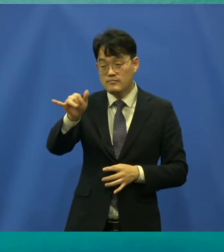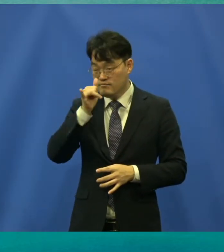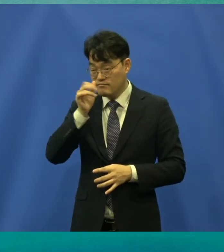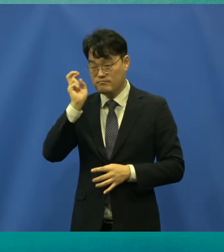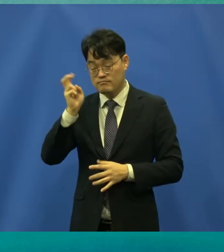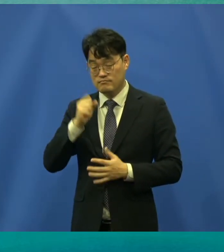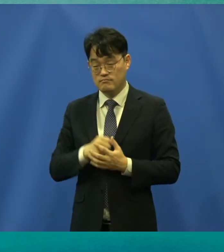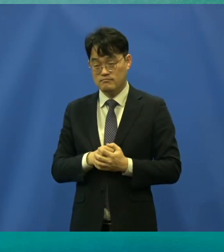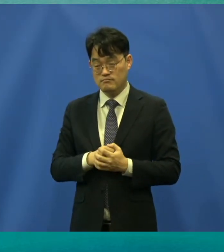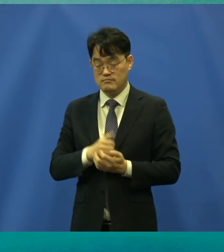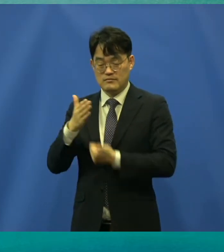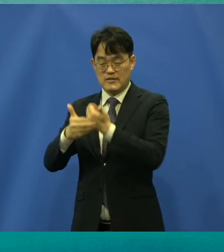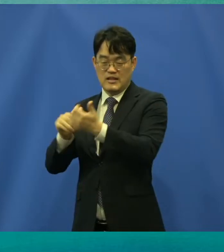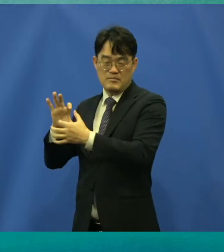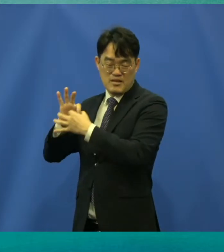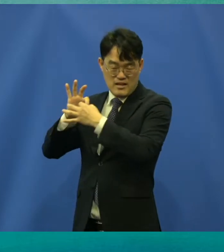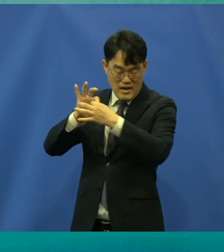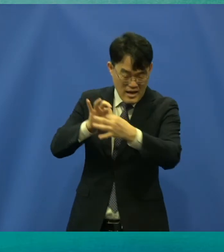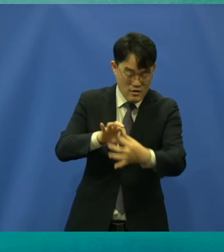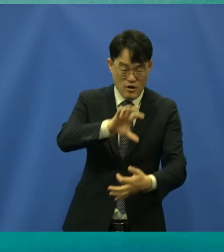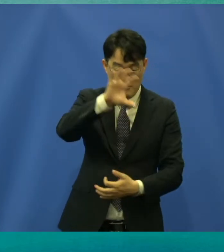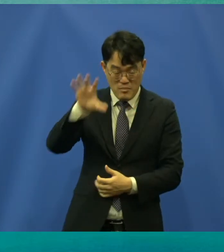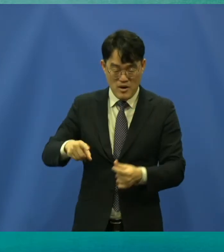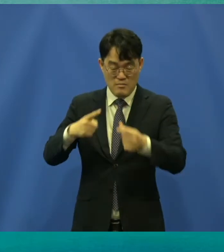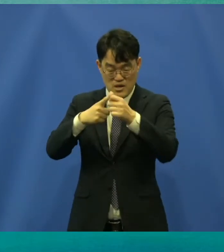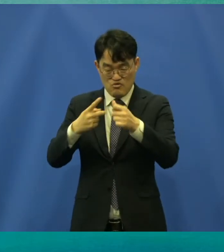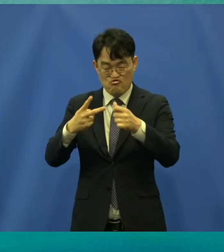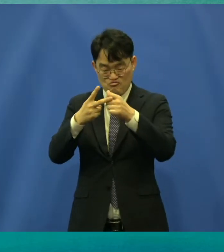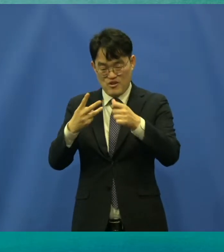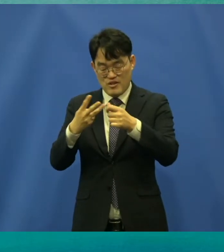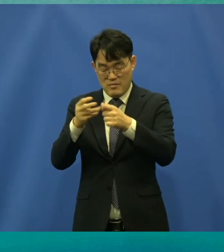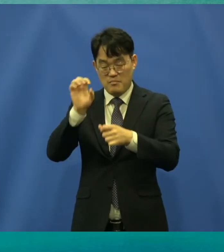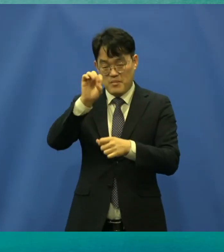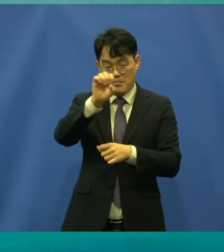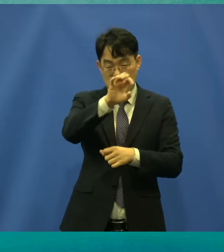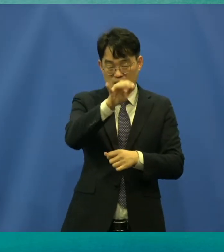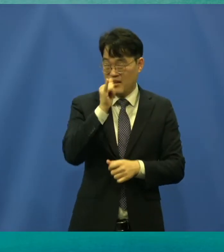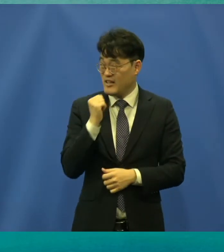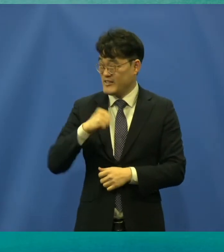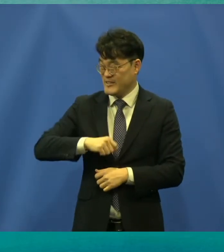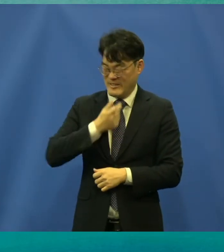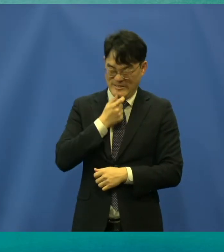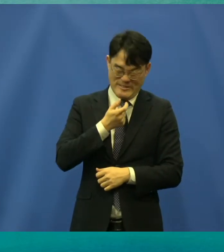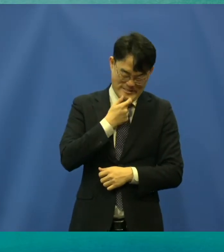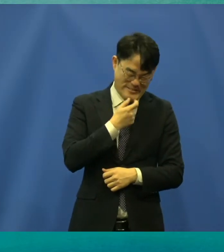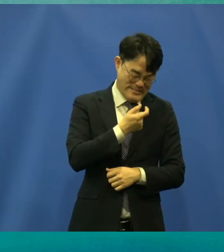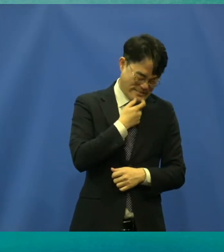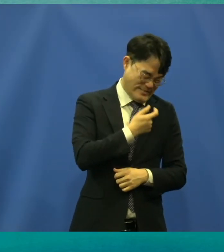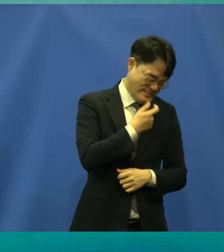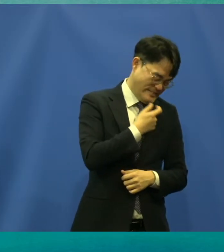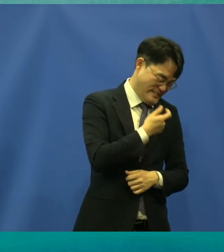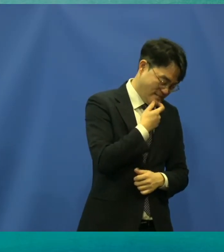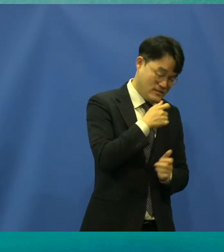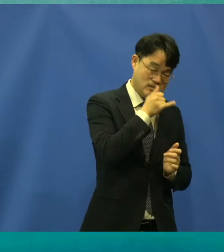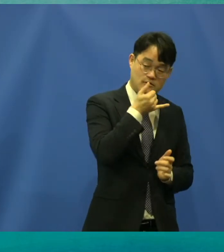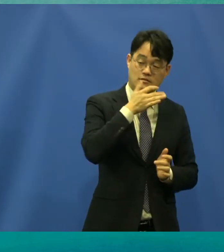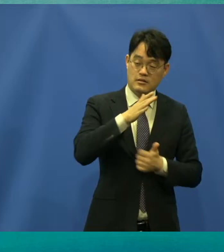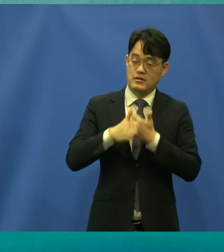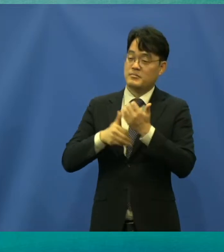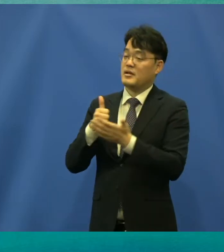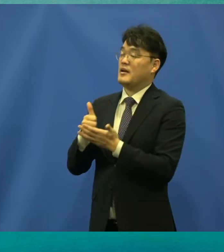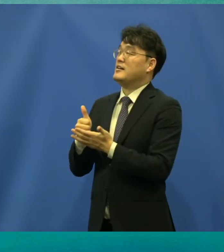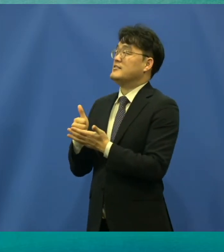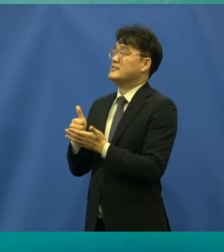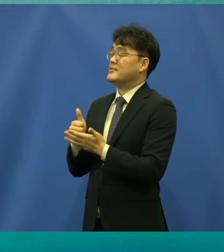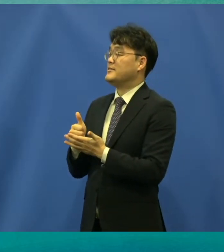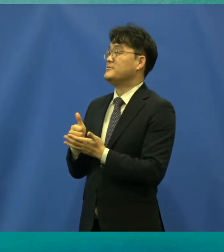우리에게 말씀하셨던 그곳입니다. 그곳으로 가라. 거기가 너가 가야 할 곳이다. 그리고